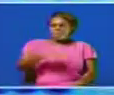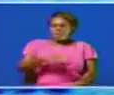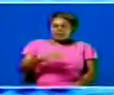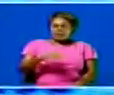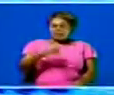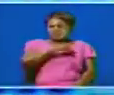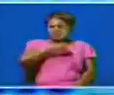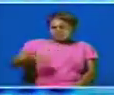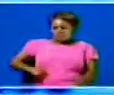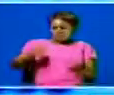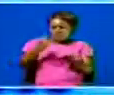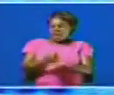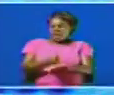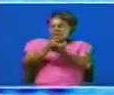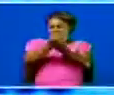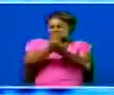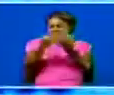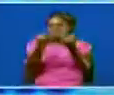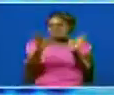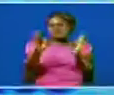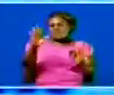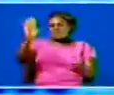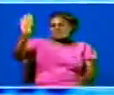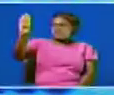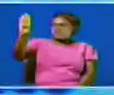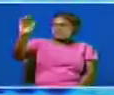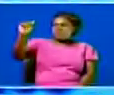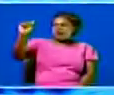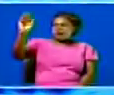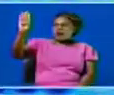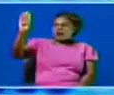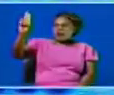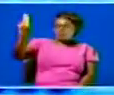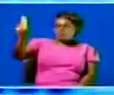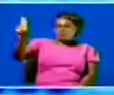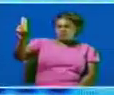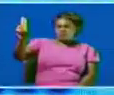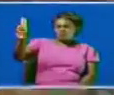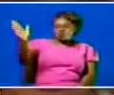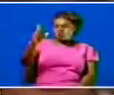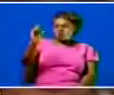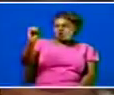Sakaja kusaidia kwa kutolewa rumande kwa mbunge wa NASA Babu Owino.